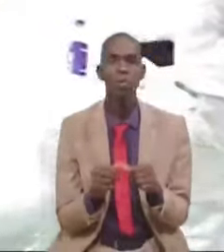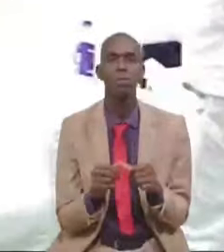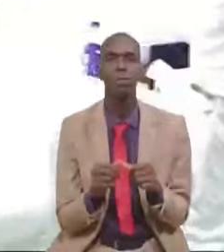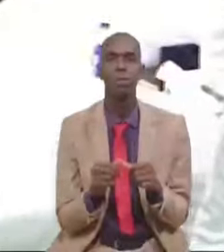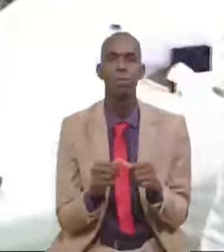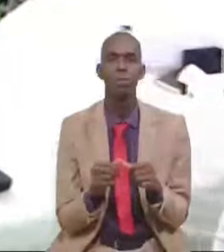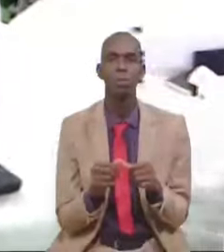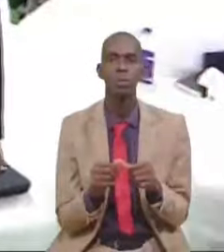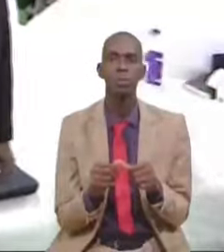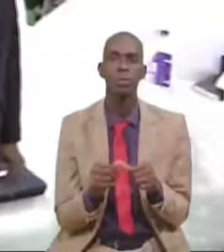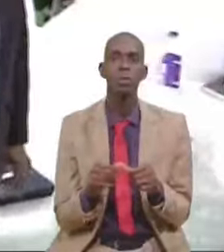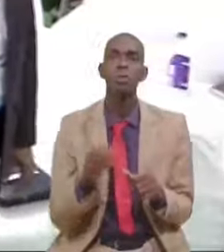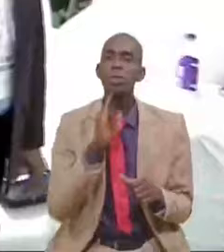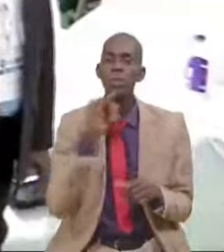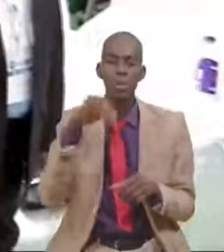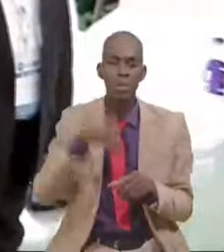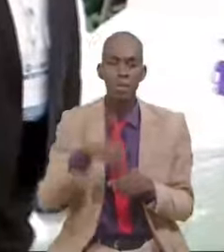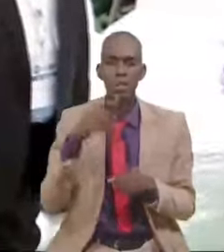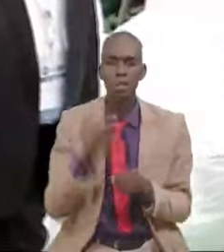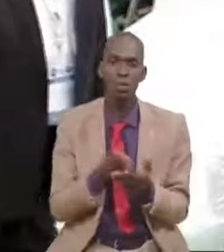Dans la vérité de Christ.